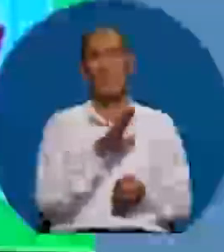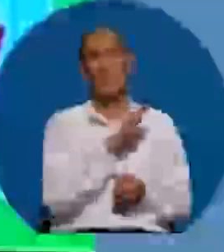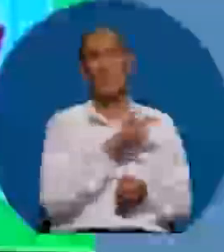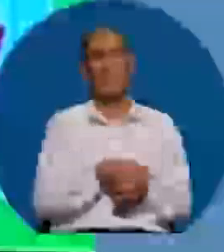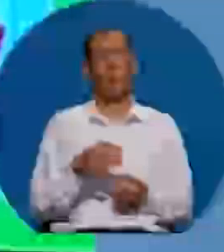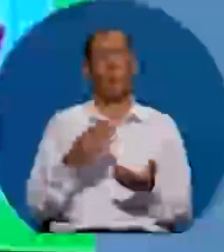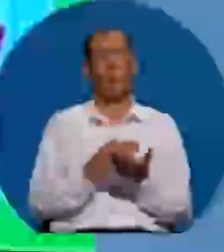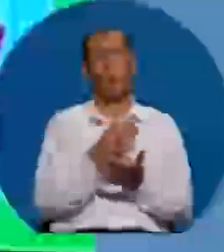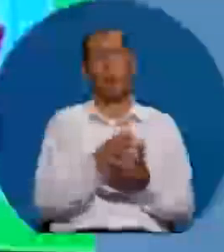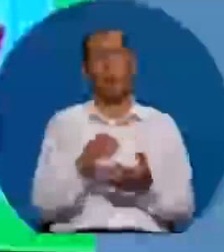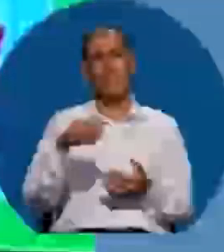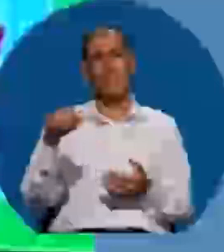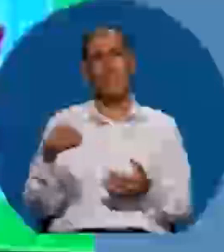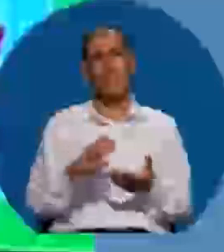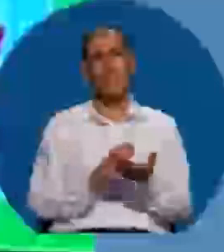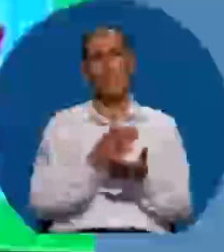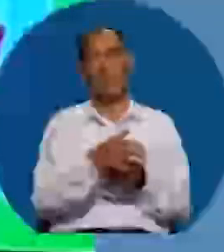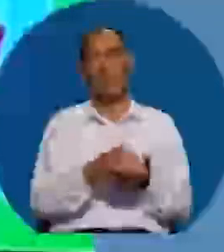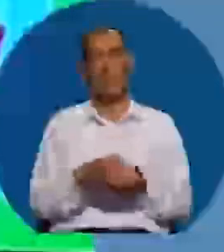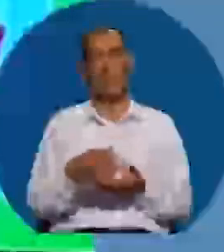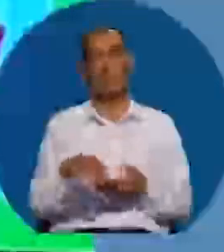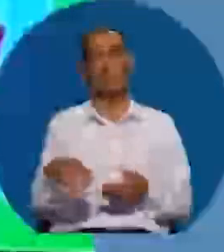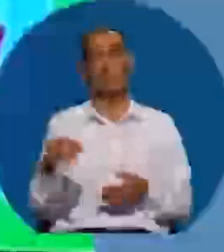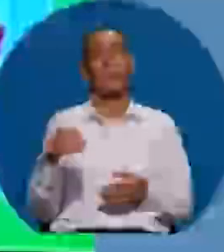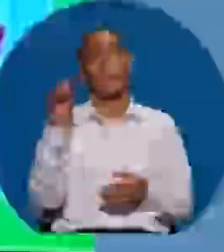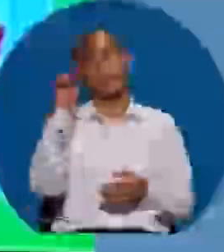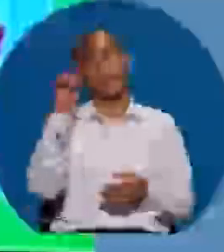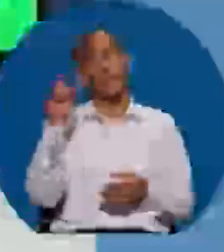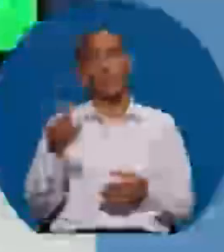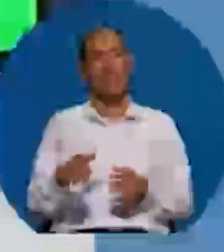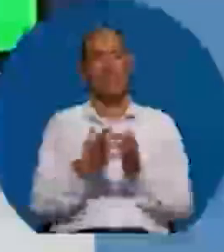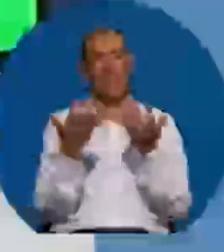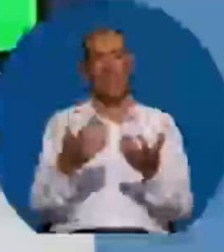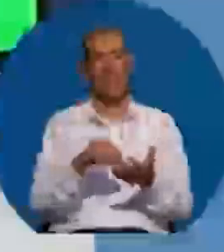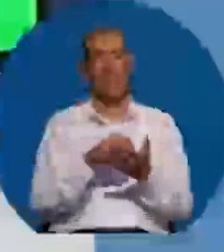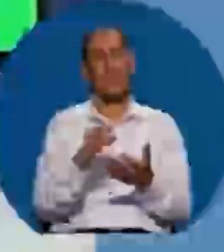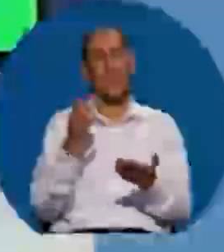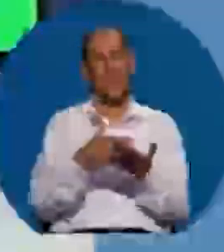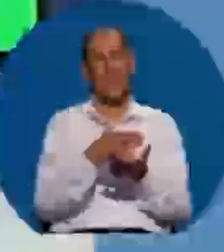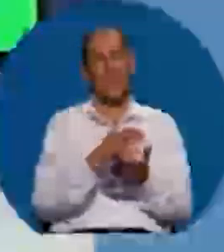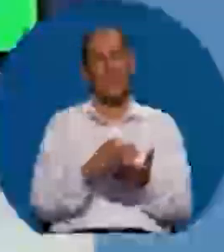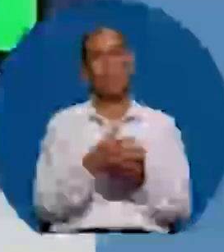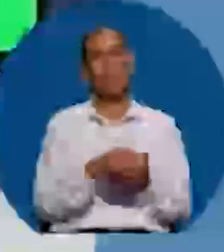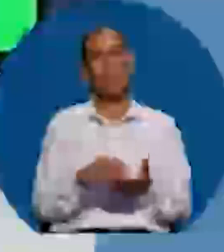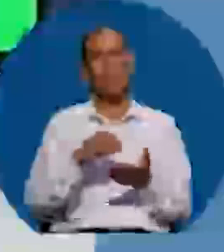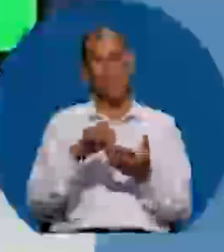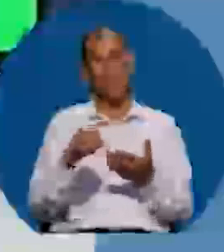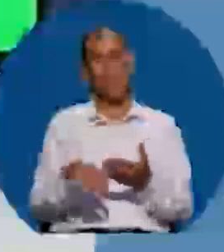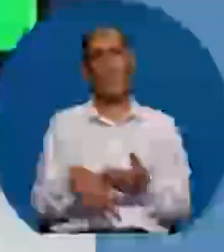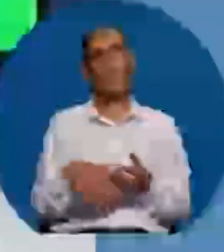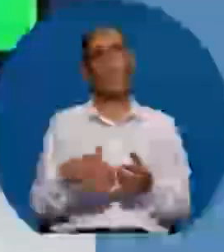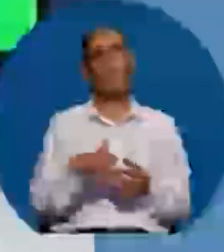жеген зағараның тоқлықта мазасы кетпейді. Оқушылар, дәптерлеріңізге нан хаққында нақыл мақаллар жаздыңыз